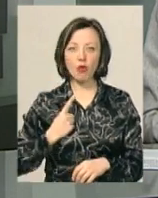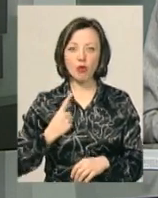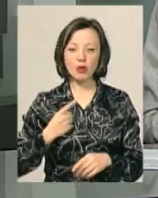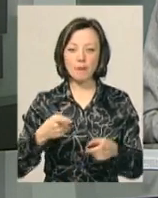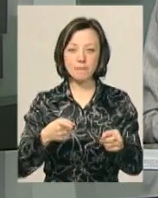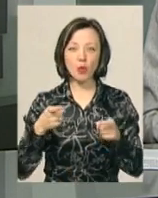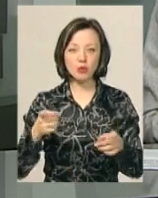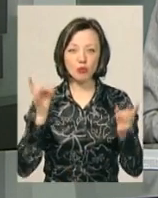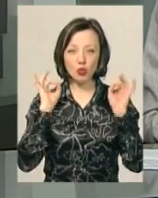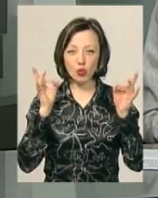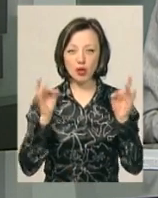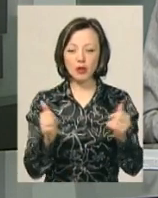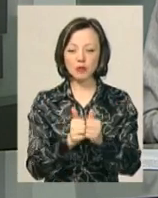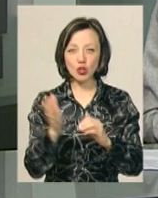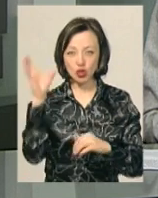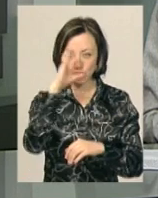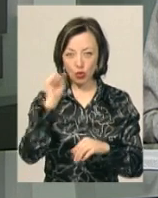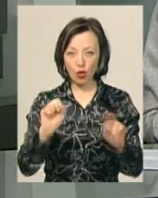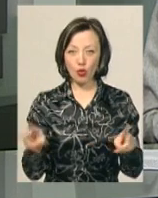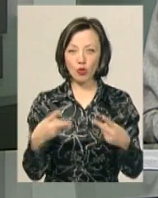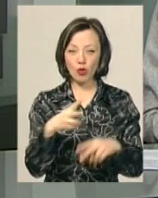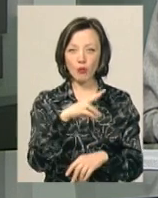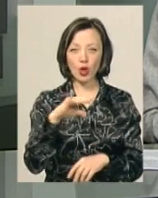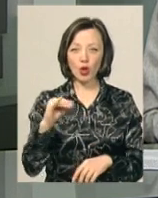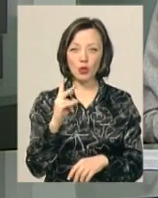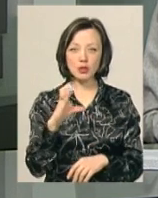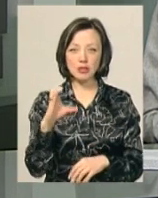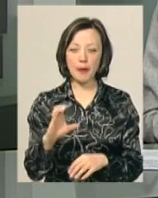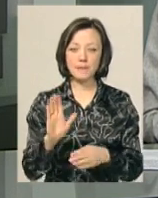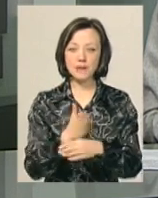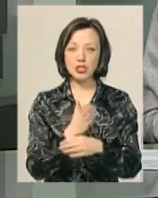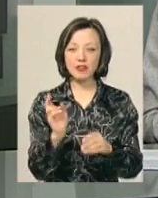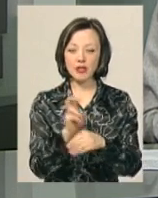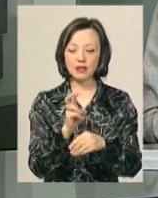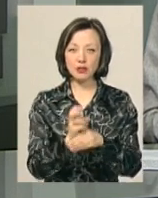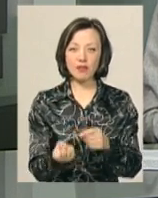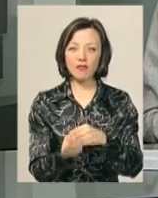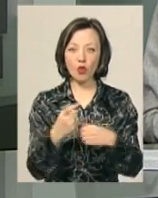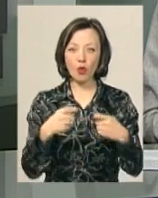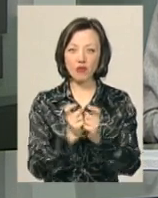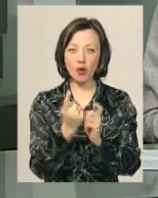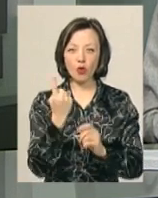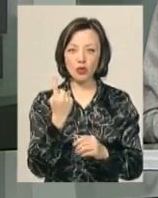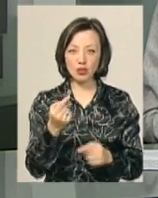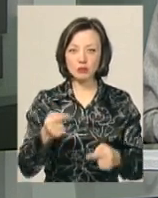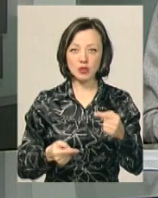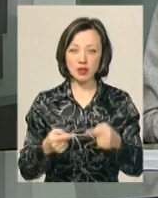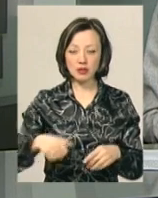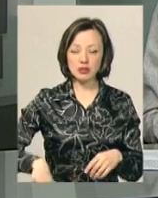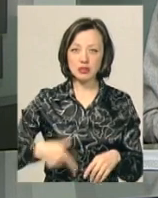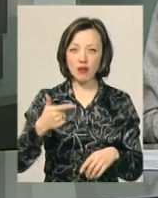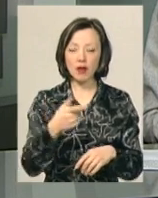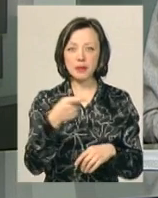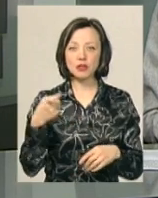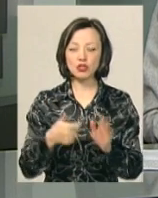Постріли пролунали поблизу нічного клубу «Люкс». Як з'ясувалося, між відвідувачами закладу виник конфлікт. Один з них під час суперечки дістав пістолет